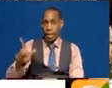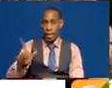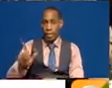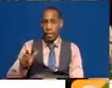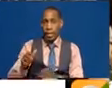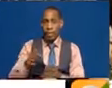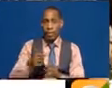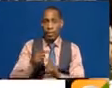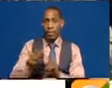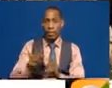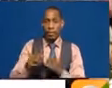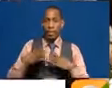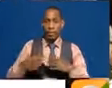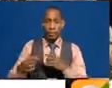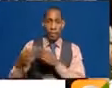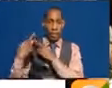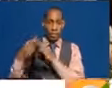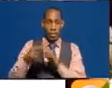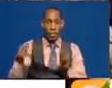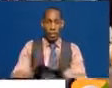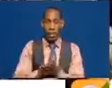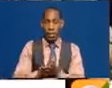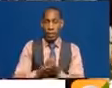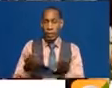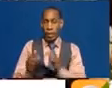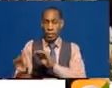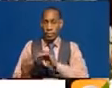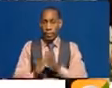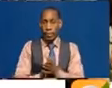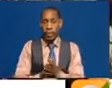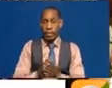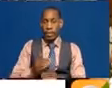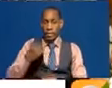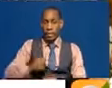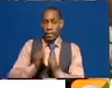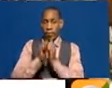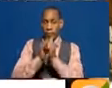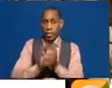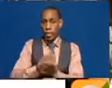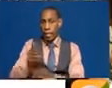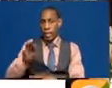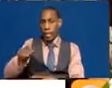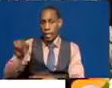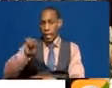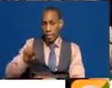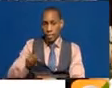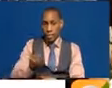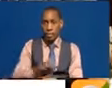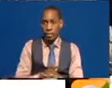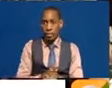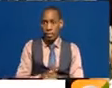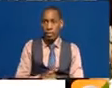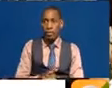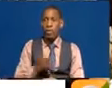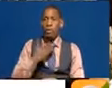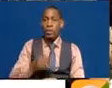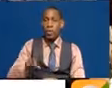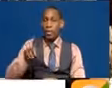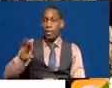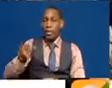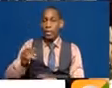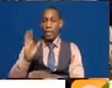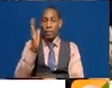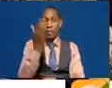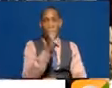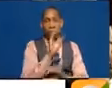Na mimi na wenzangu kina Maanzo na wengine wabunge, sisi hatutaenda kutafuta DCI kwa